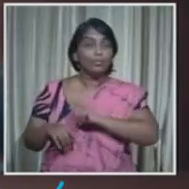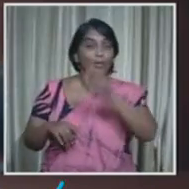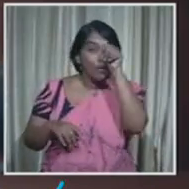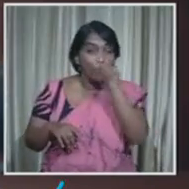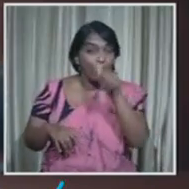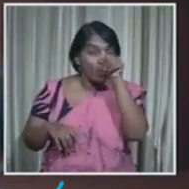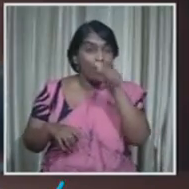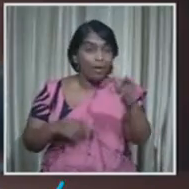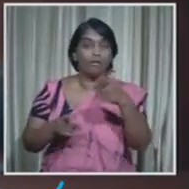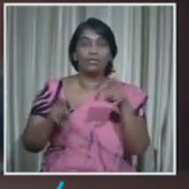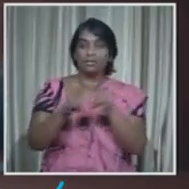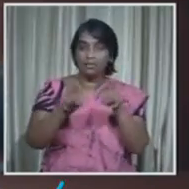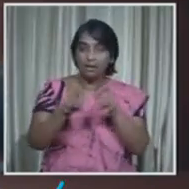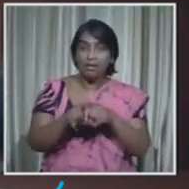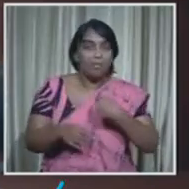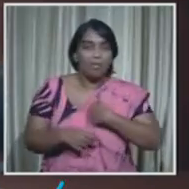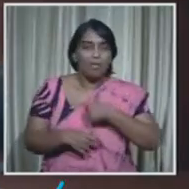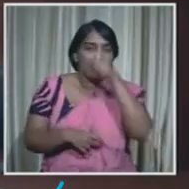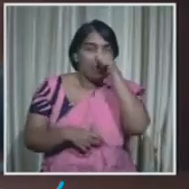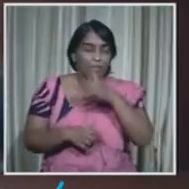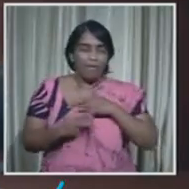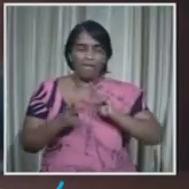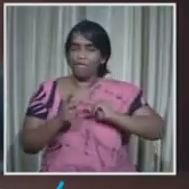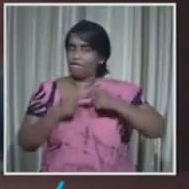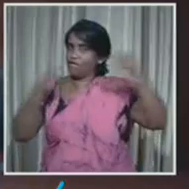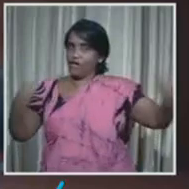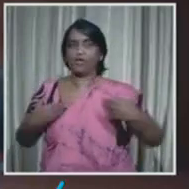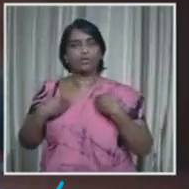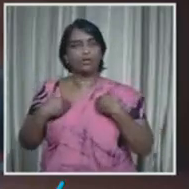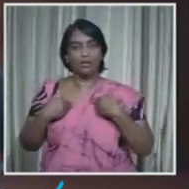नो ना मट